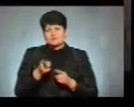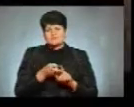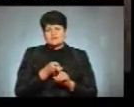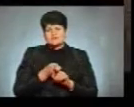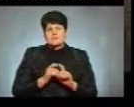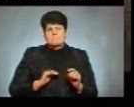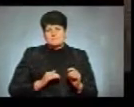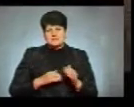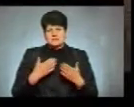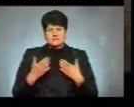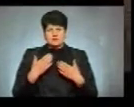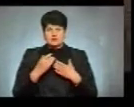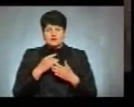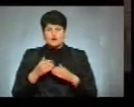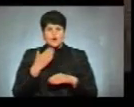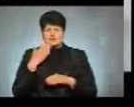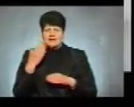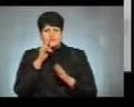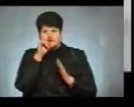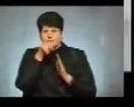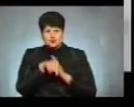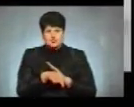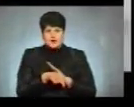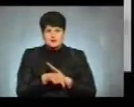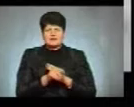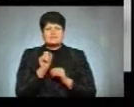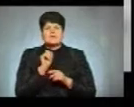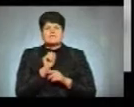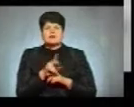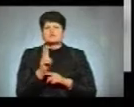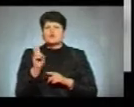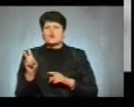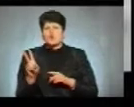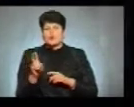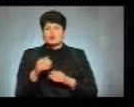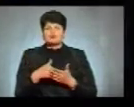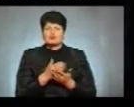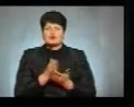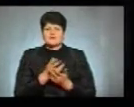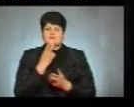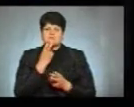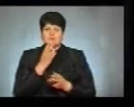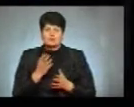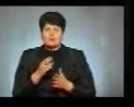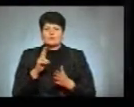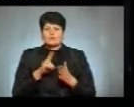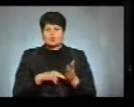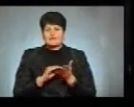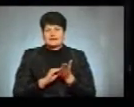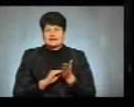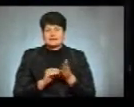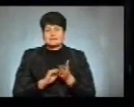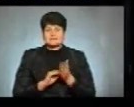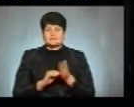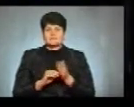бізнес-відносини і що останній не втручається в редакційну політику та не вказує, кого з політиків висміювати в шоу. У податковій декларації Зеленський вказав